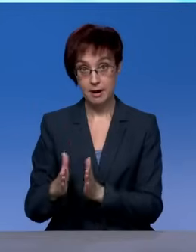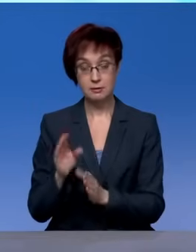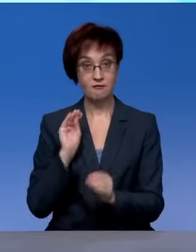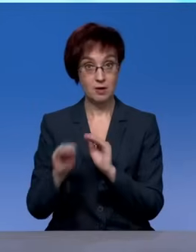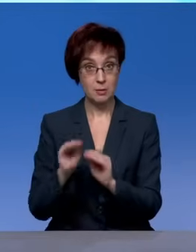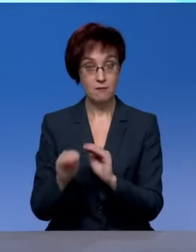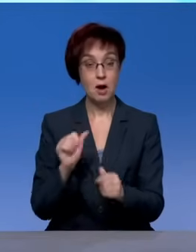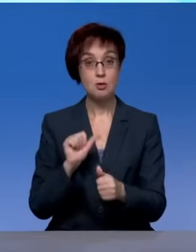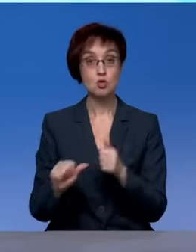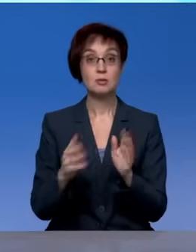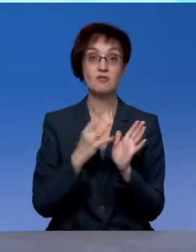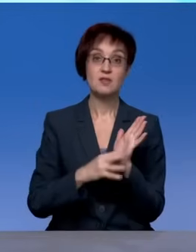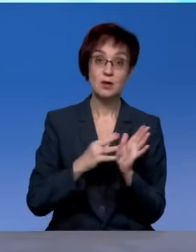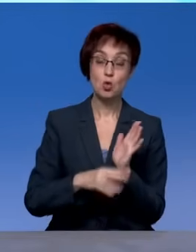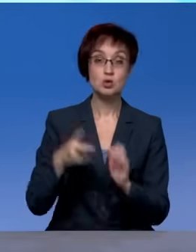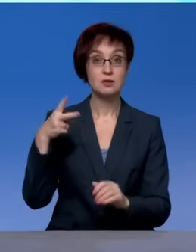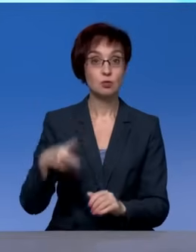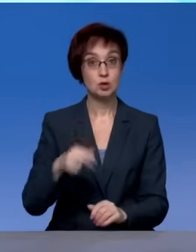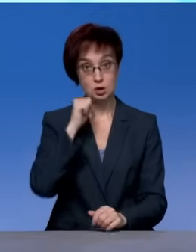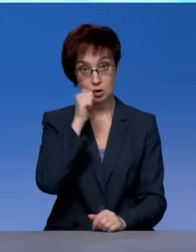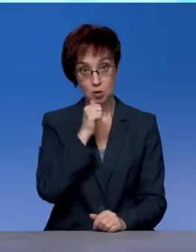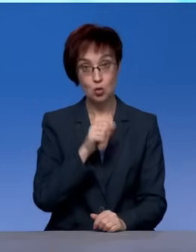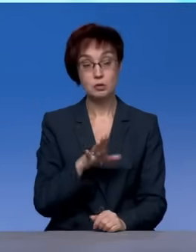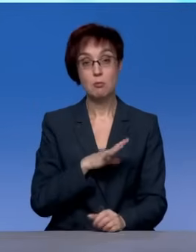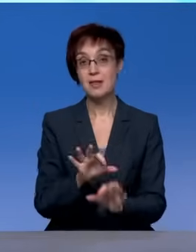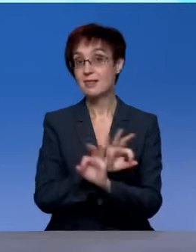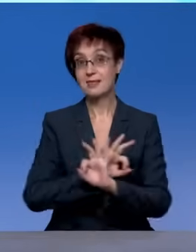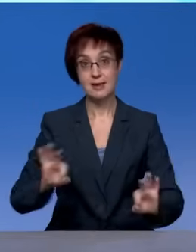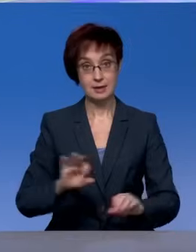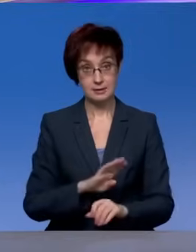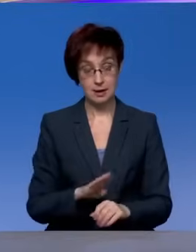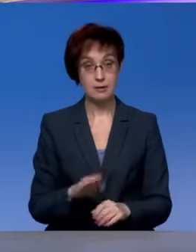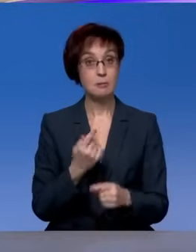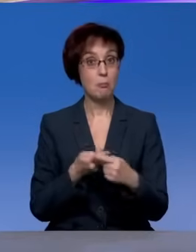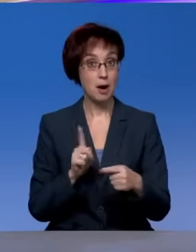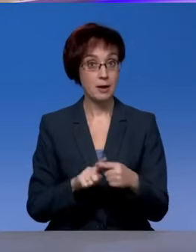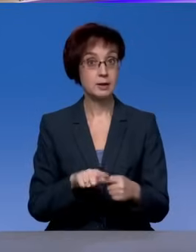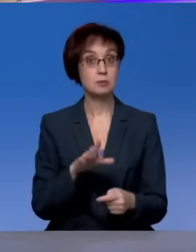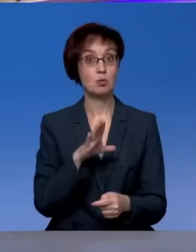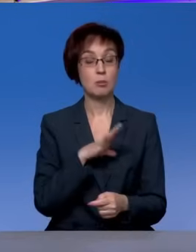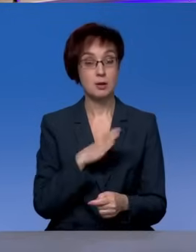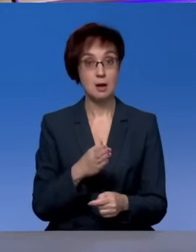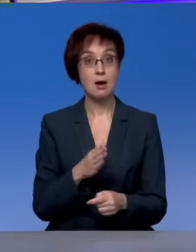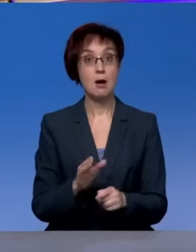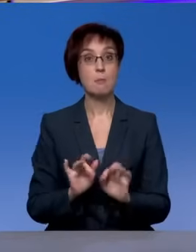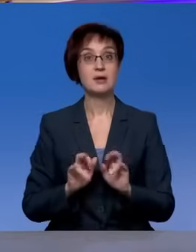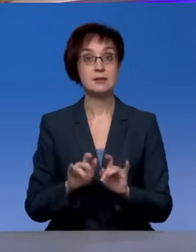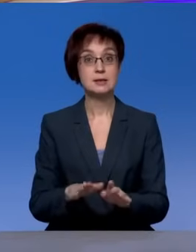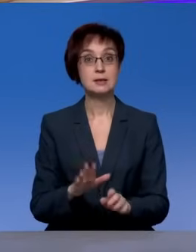90-е и 2000-е, был, мягко говоря, не идеальным. И поэтому была проведена валоризация пенсии. Если помните, это